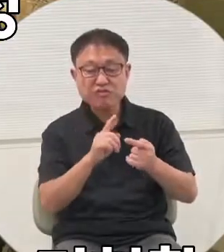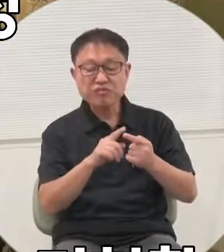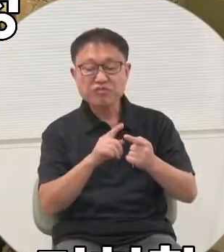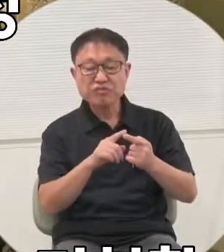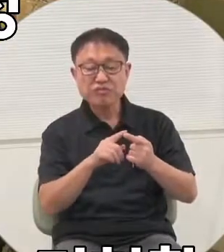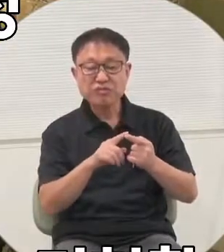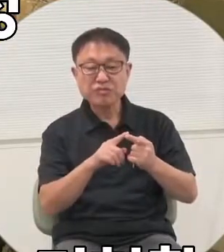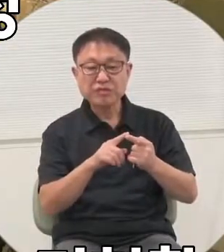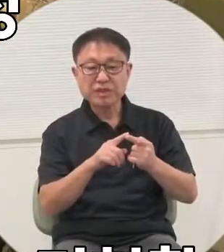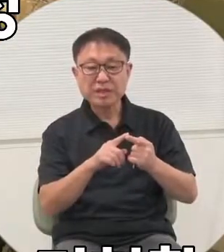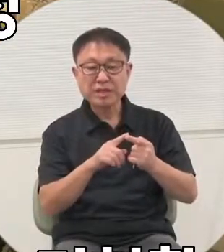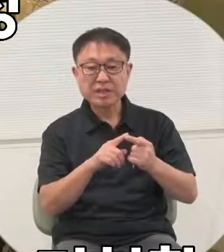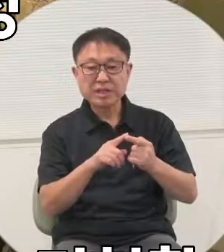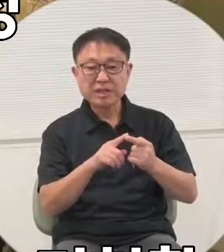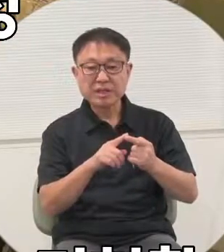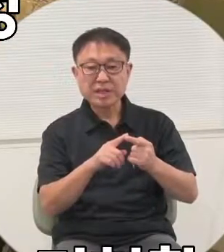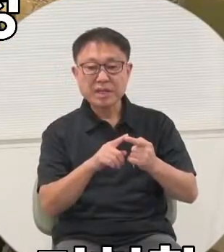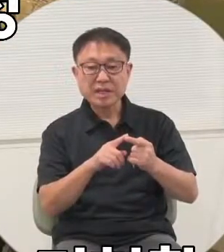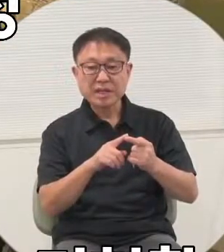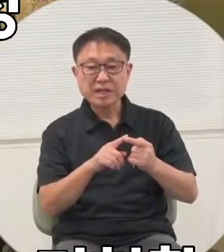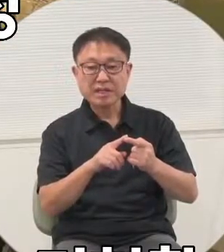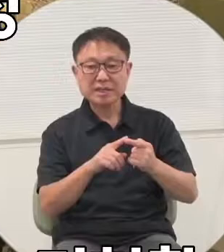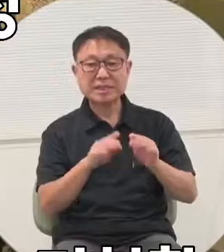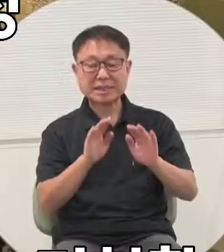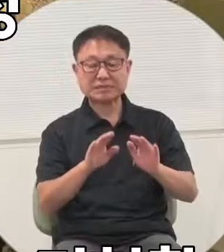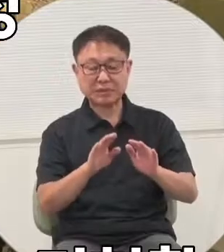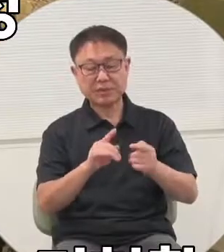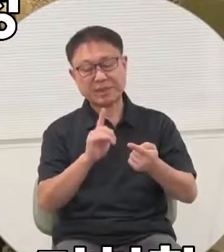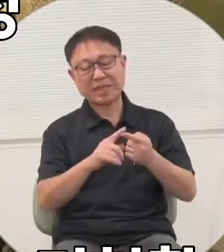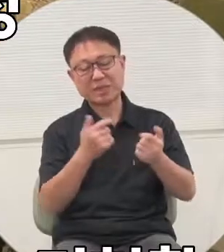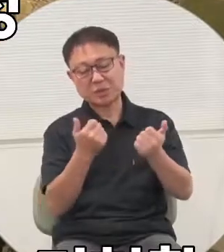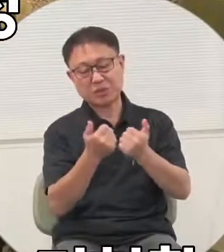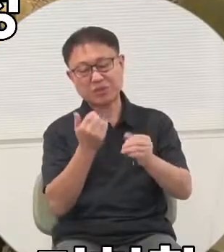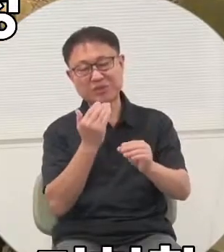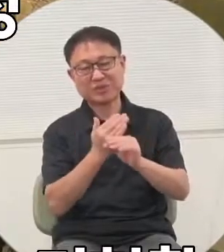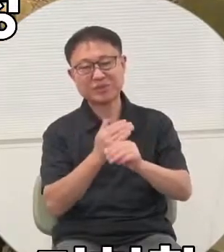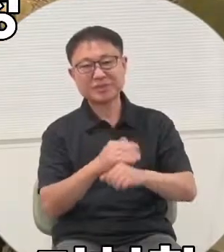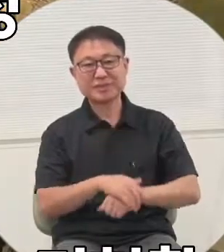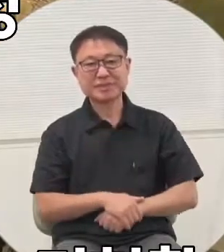역할을 갖고 있는지에 대한 논의를 끊임없이 했었고 지금도 논의 중에 있고요.